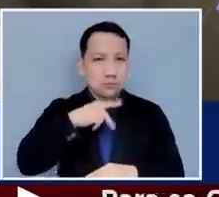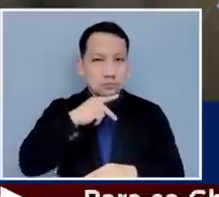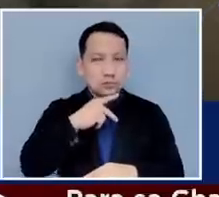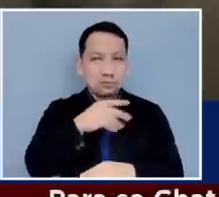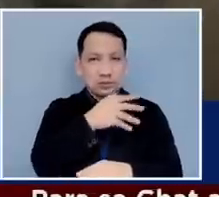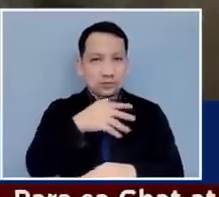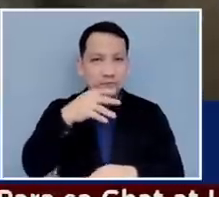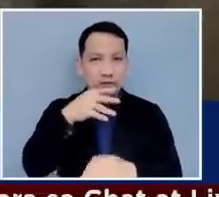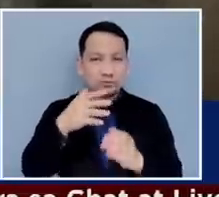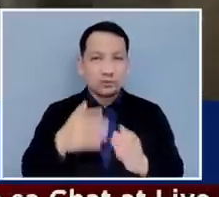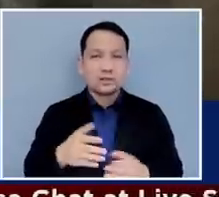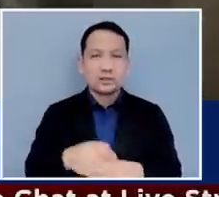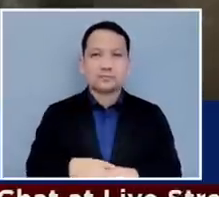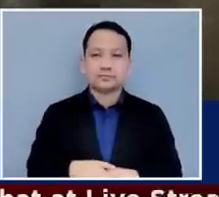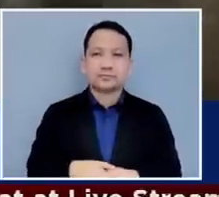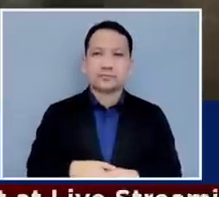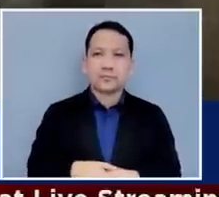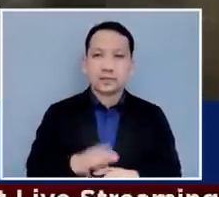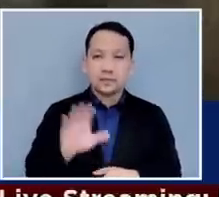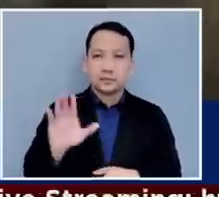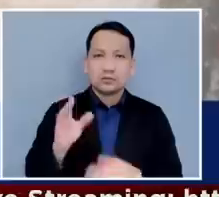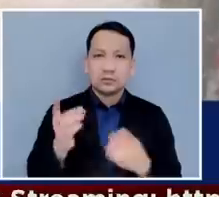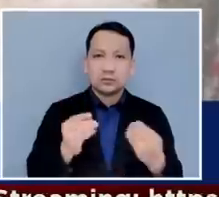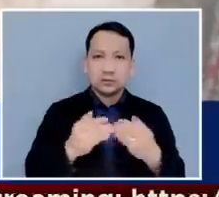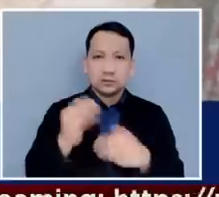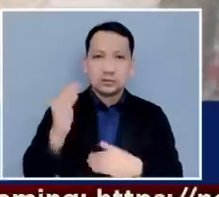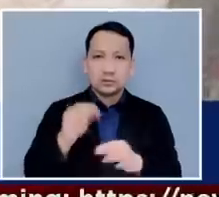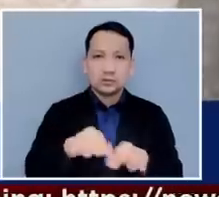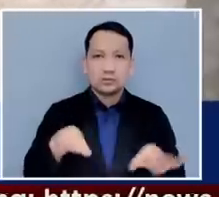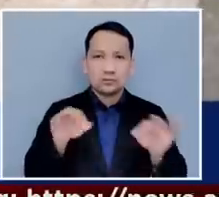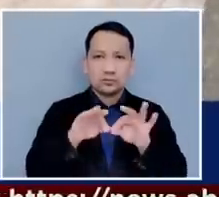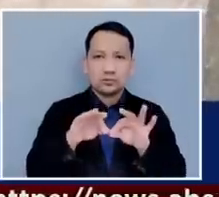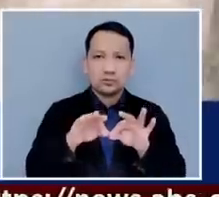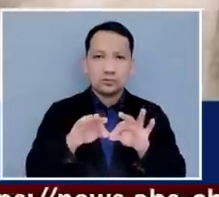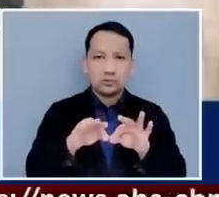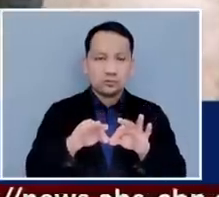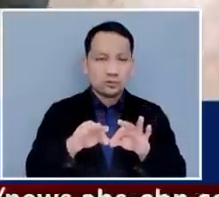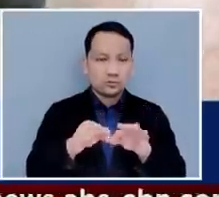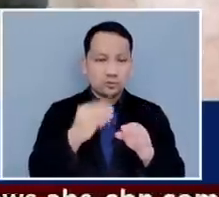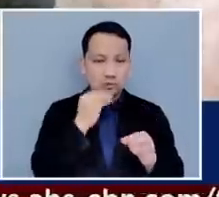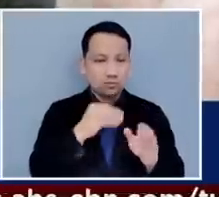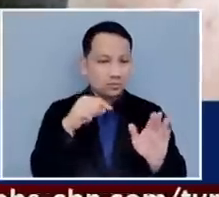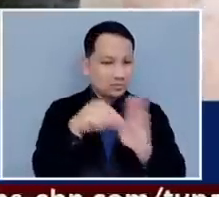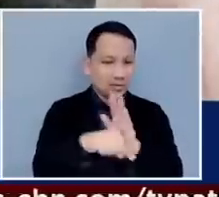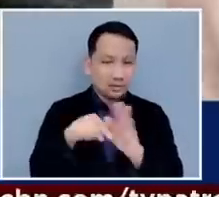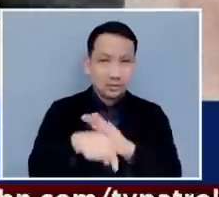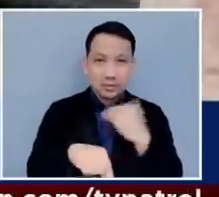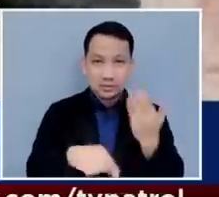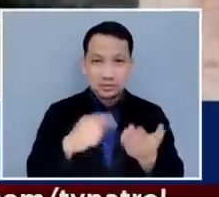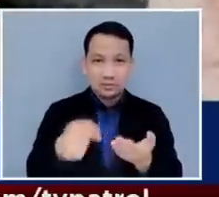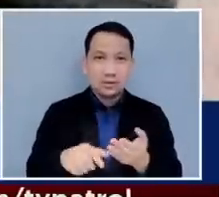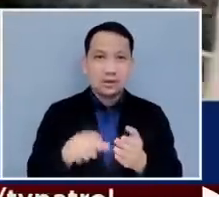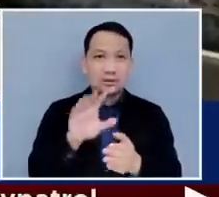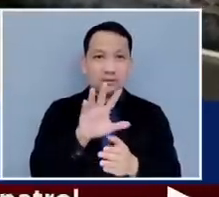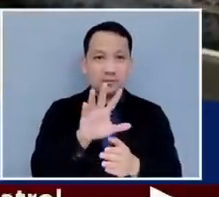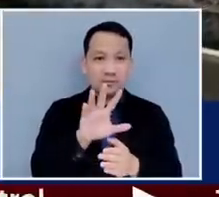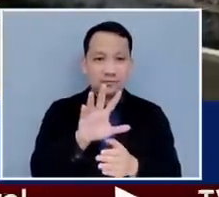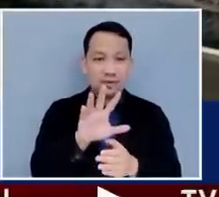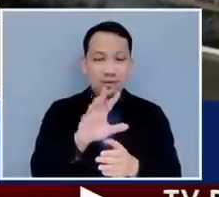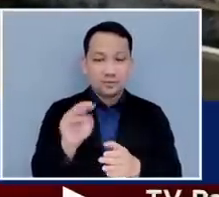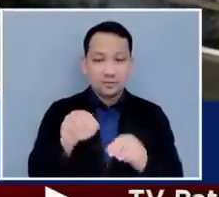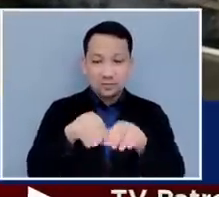sa alituntunin ng national government agencies, kailangang katayin ang mga baboy sa loob ng 500 metrong radius